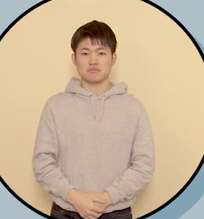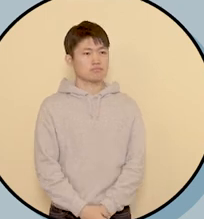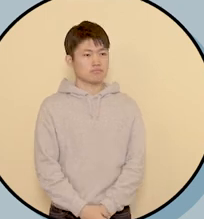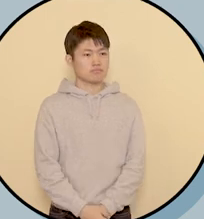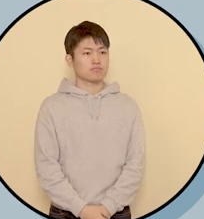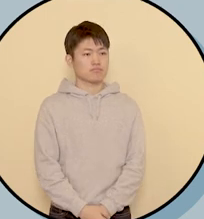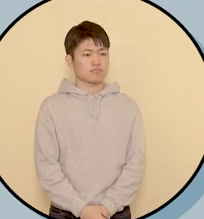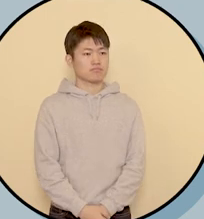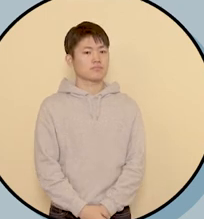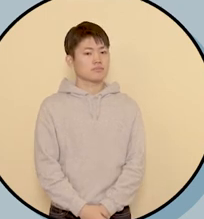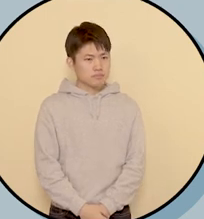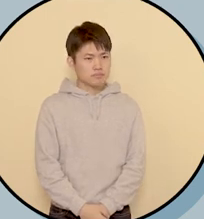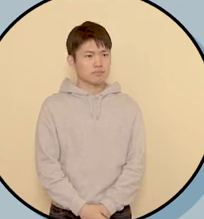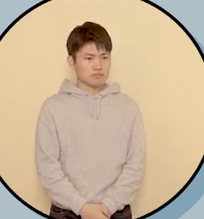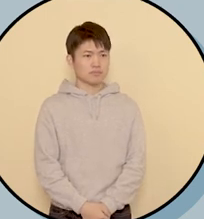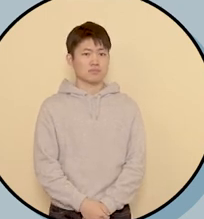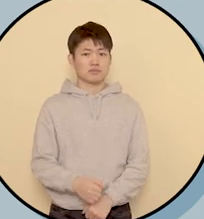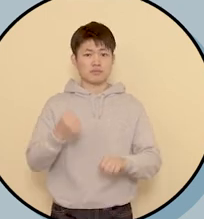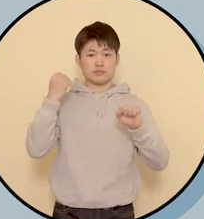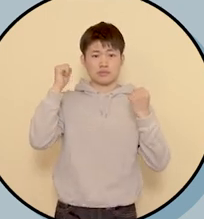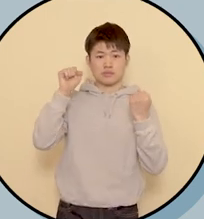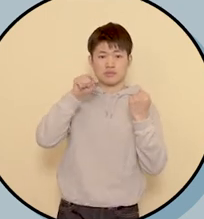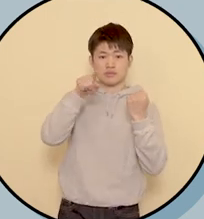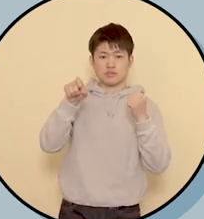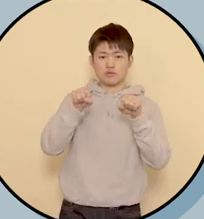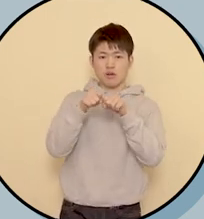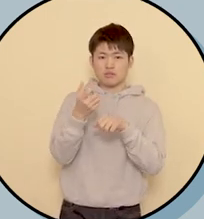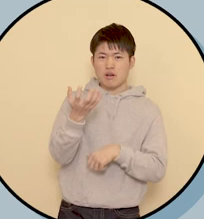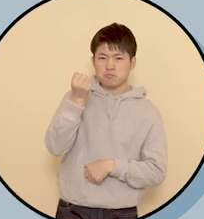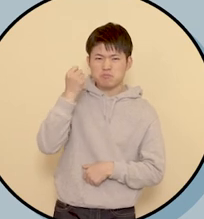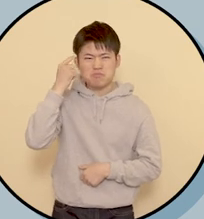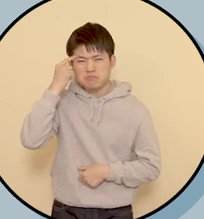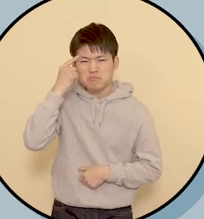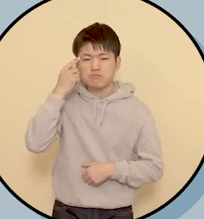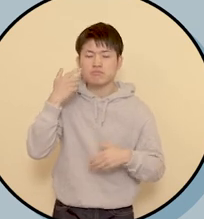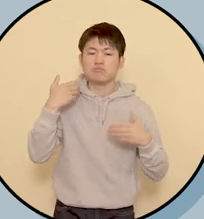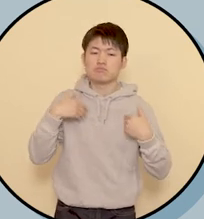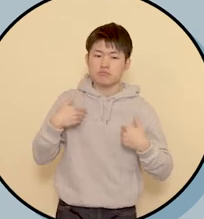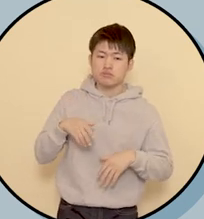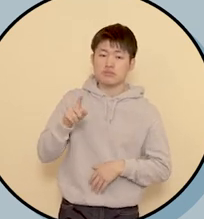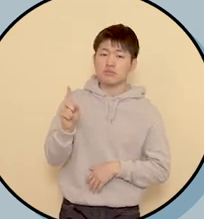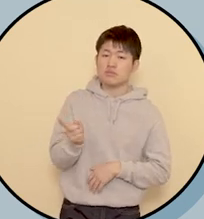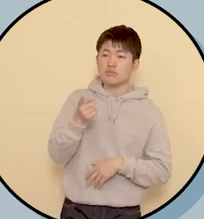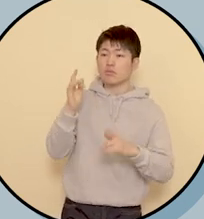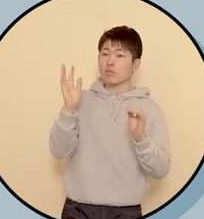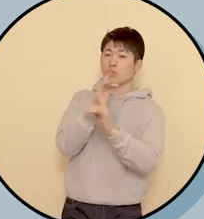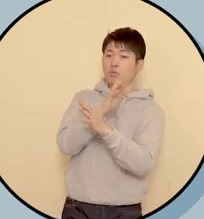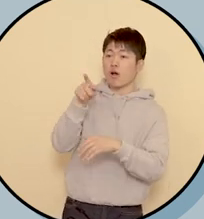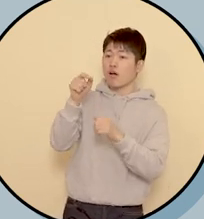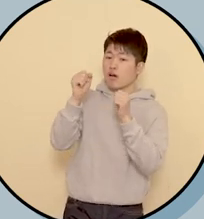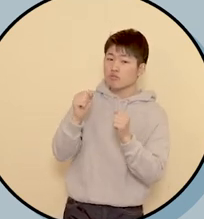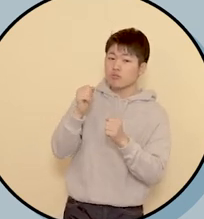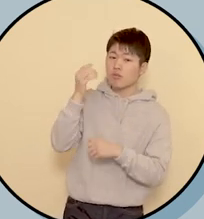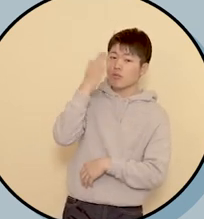ました。 あんまり障害のある人たちのお芝居だとかって見ずに、 ただただそこにいる人たちを見てもらえたらいいのかな